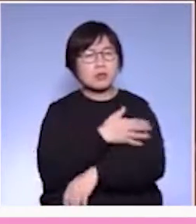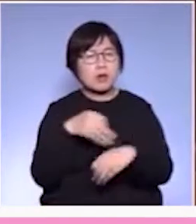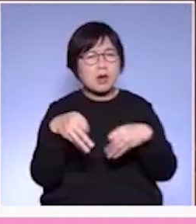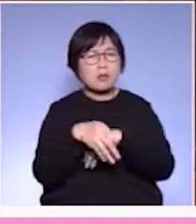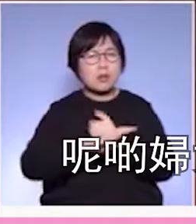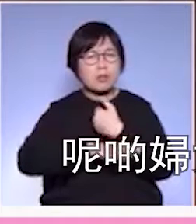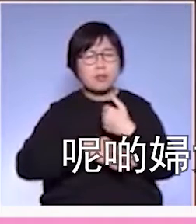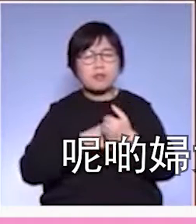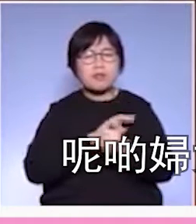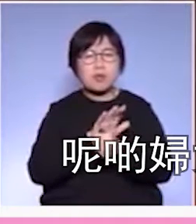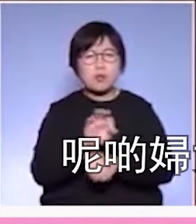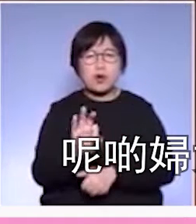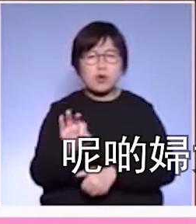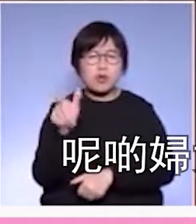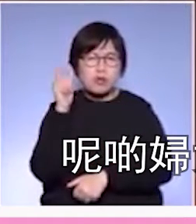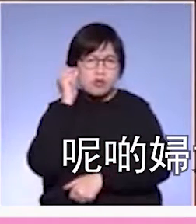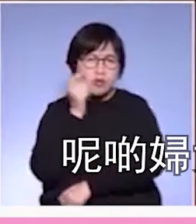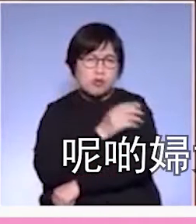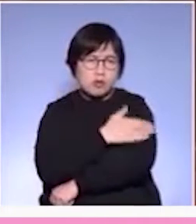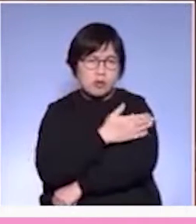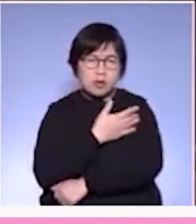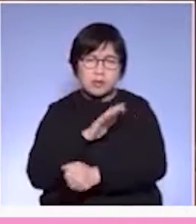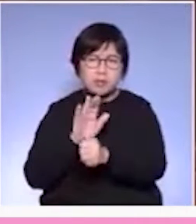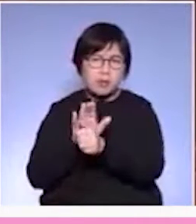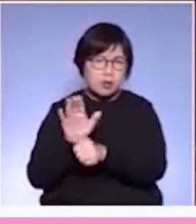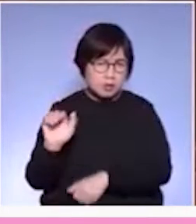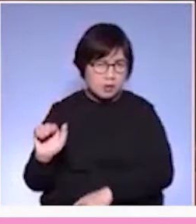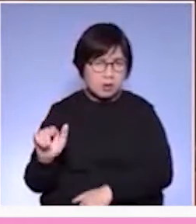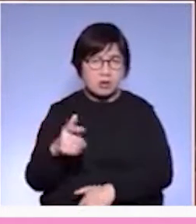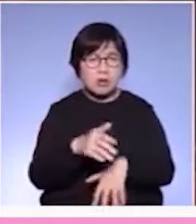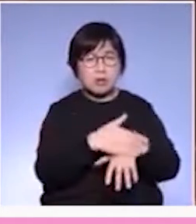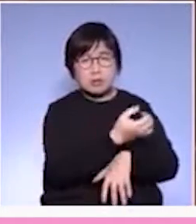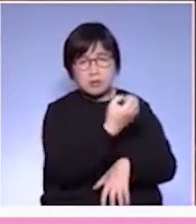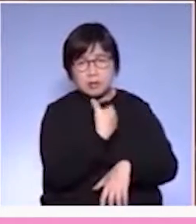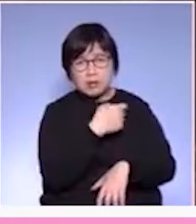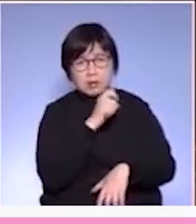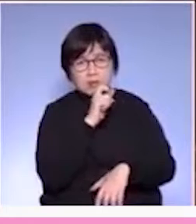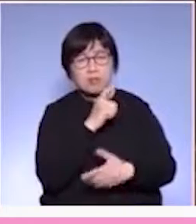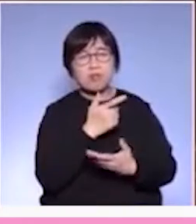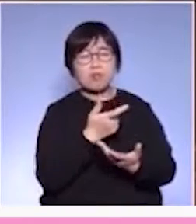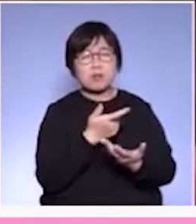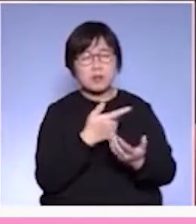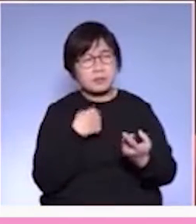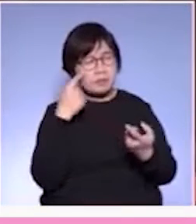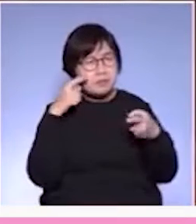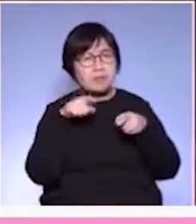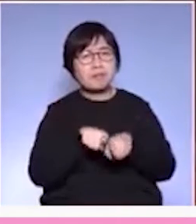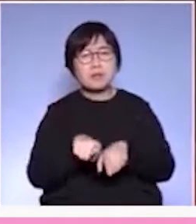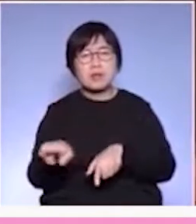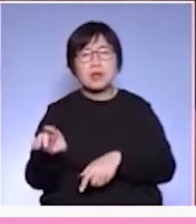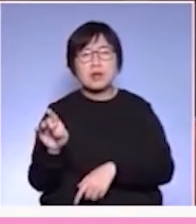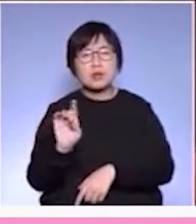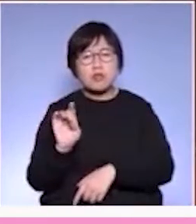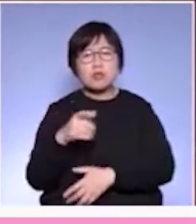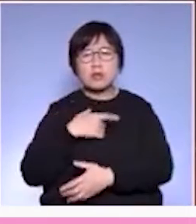內嘅，呢一啲嘅婦女僱員又可唔可以得到保障咧？同埋頭先你講話即係要大家有共識，我相信張宇仁議員啊